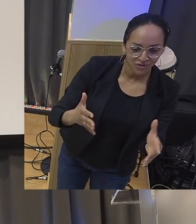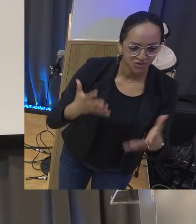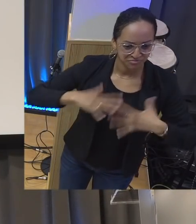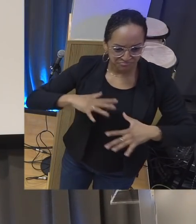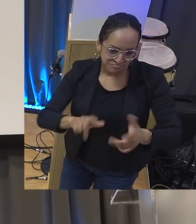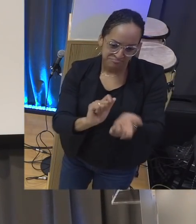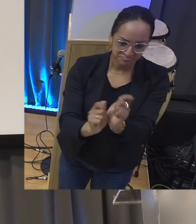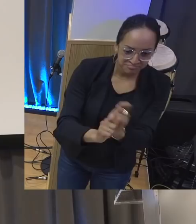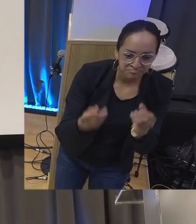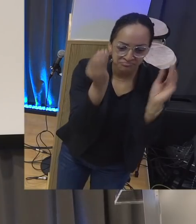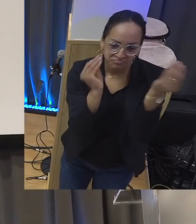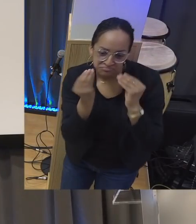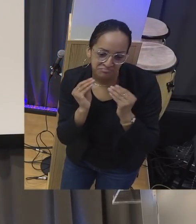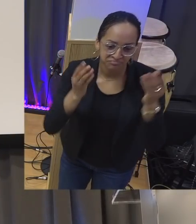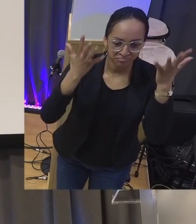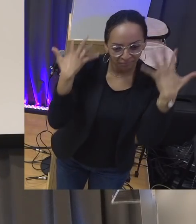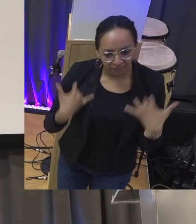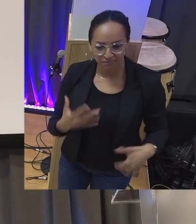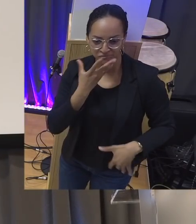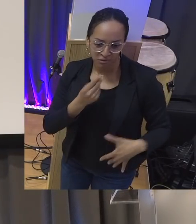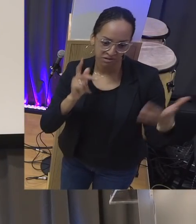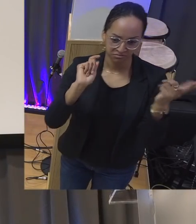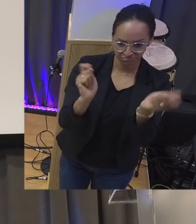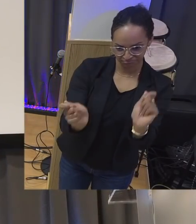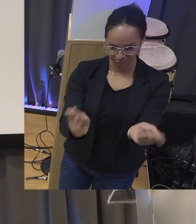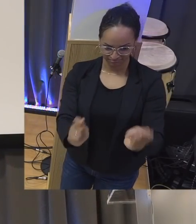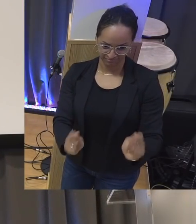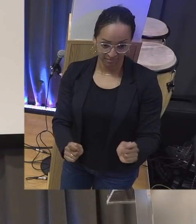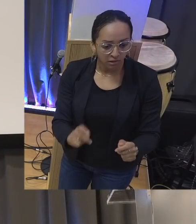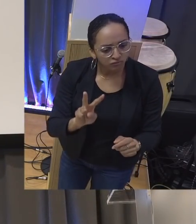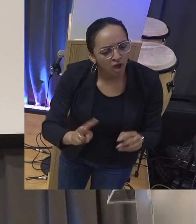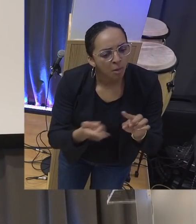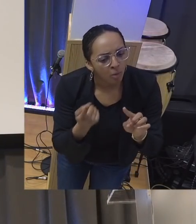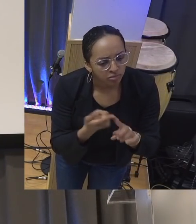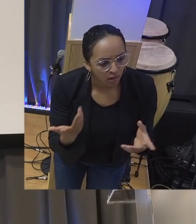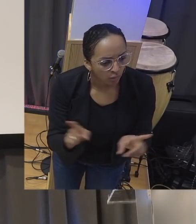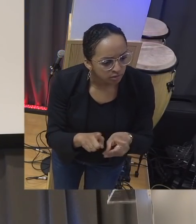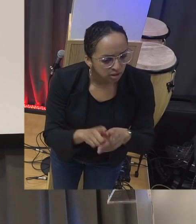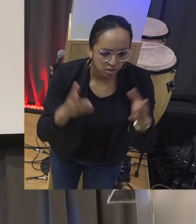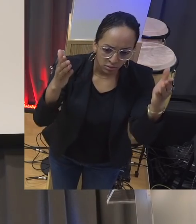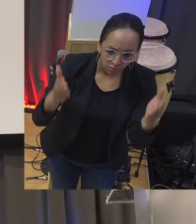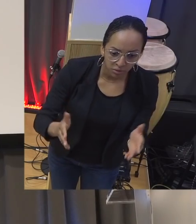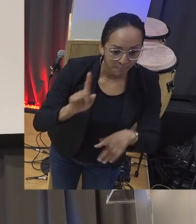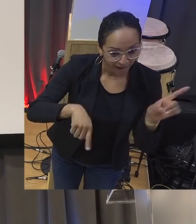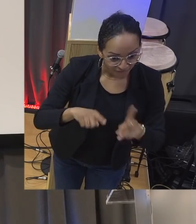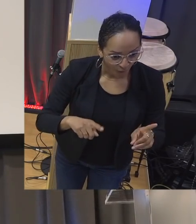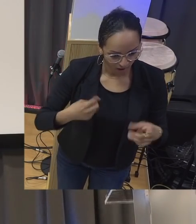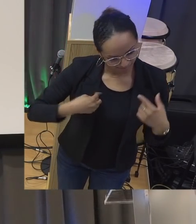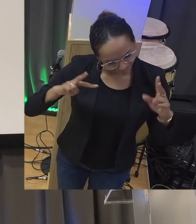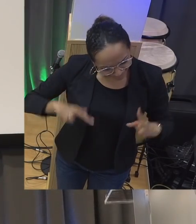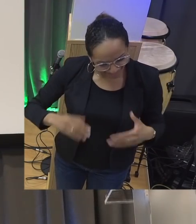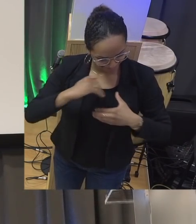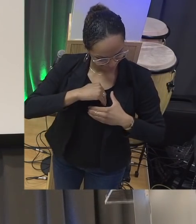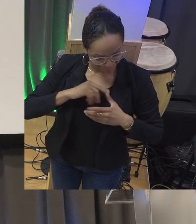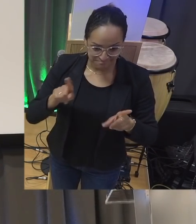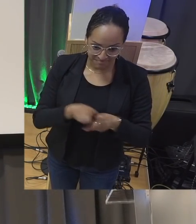relooking. Elle soigne l'extérieur. Et c'est important parce que l'extérieur, parfois, reflète l'intérieur. L'intérieur reflète l'extérieur. Ce